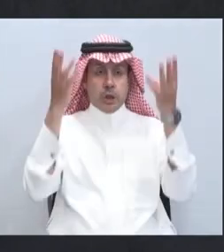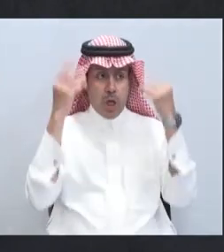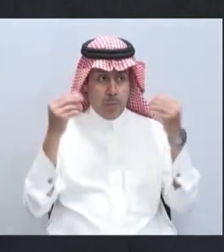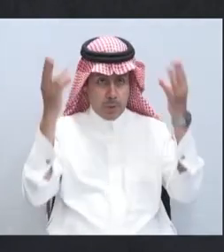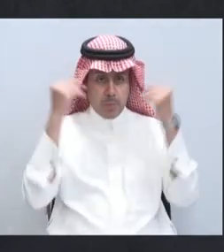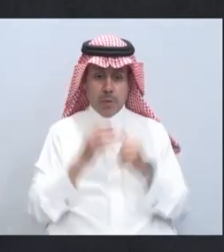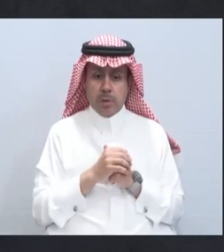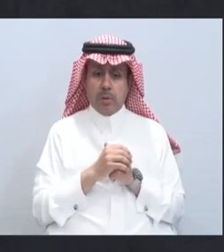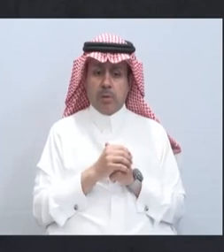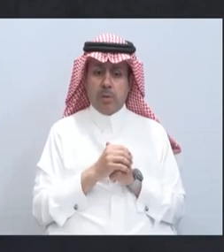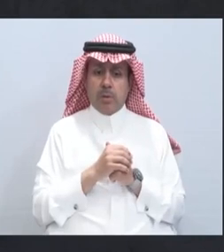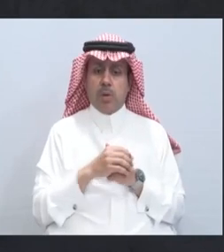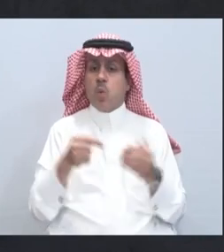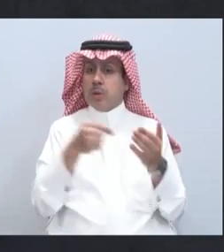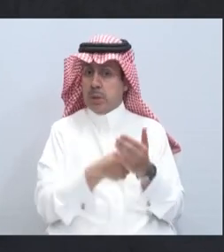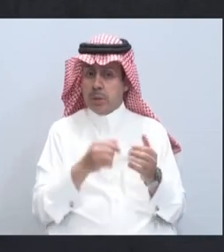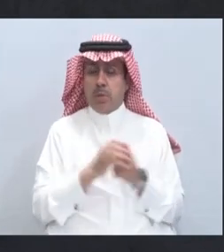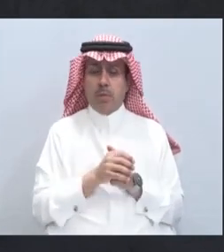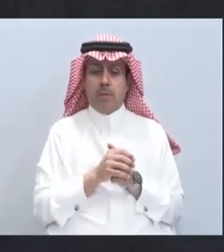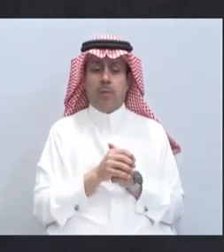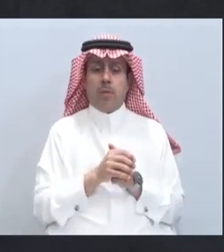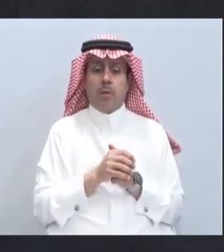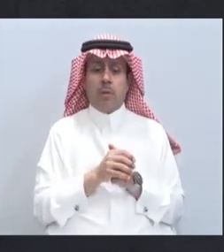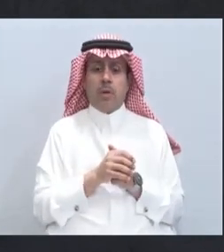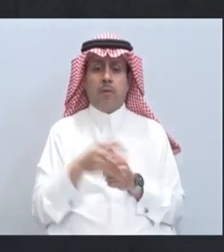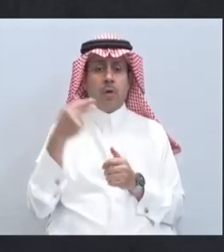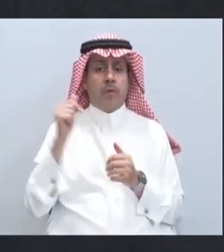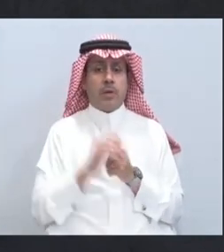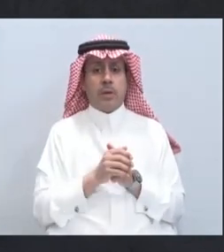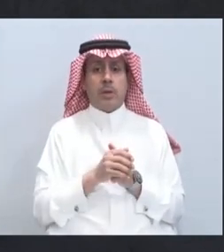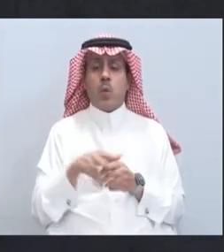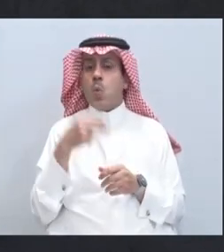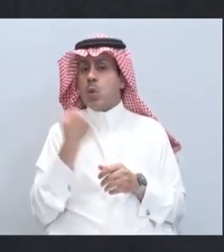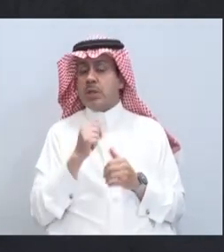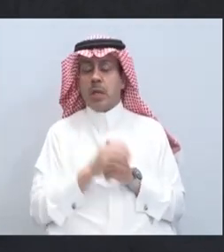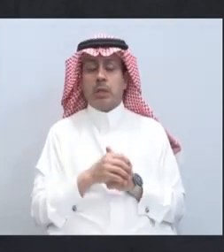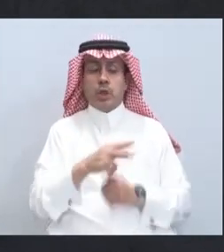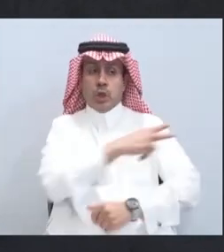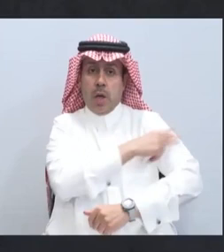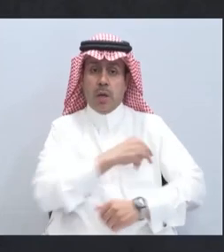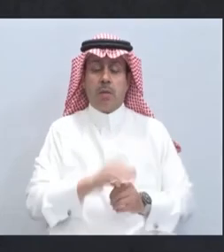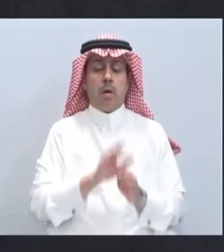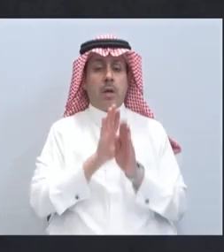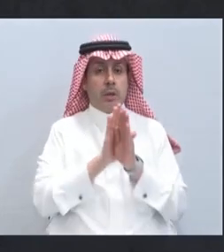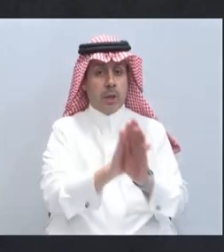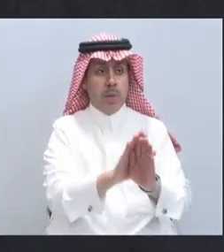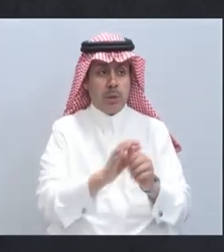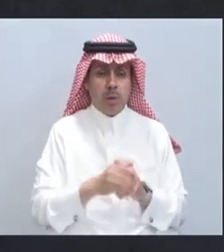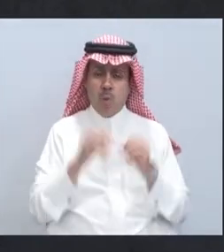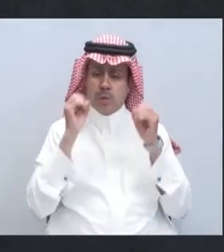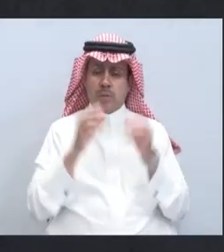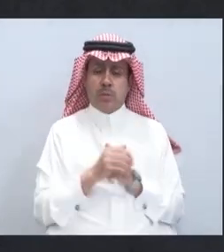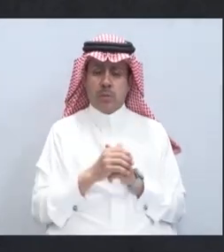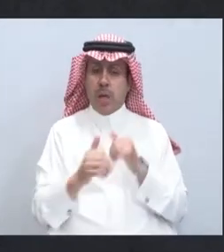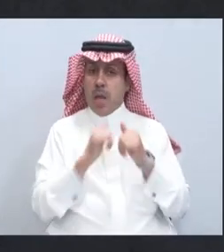سواء على نطاق وزاره الصحه ايضا في غرفه التجاريه وزاره الداخليه قدمت لنا العديد من